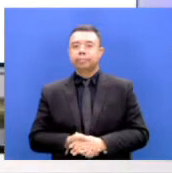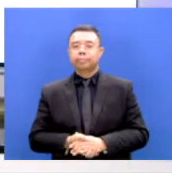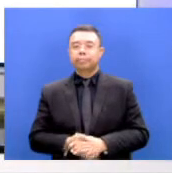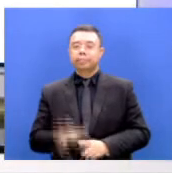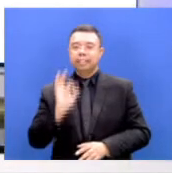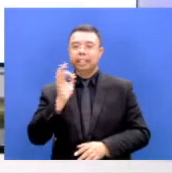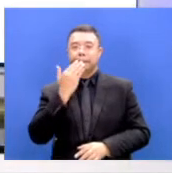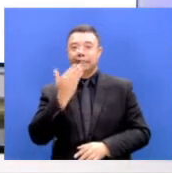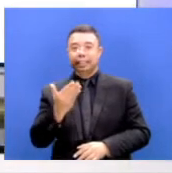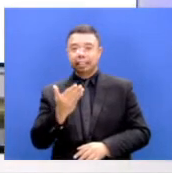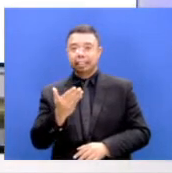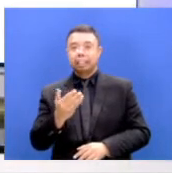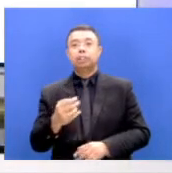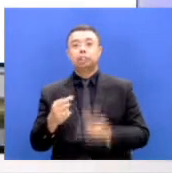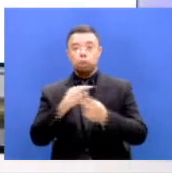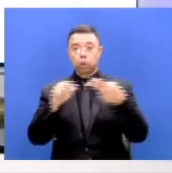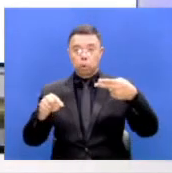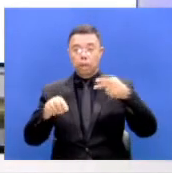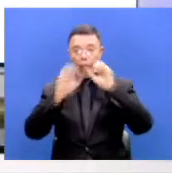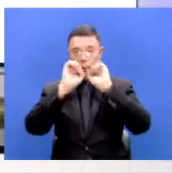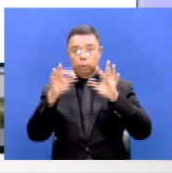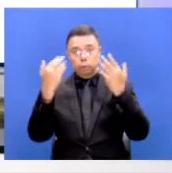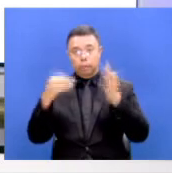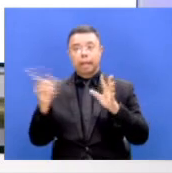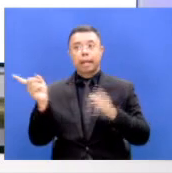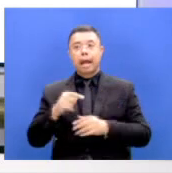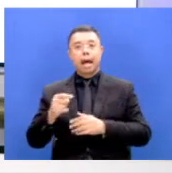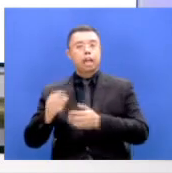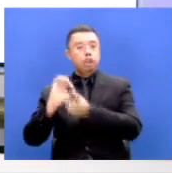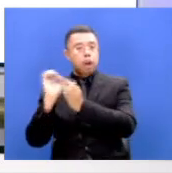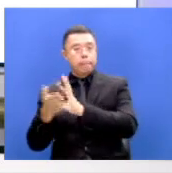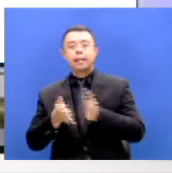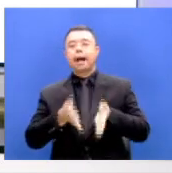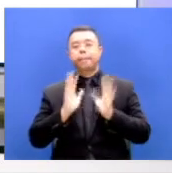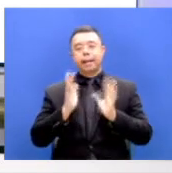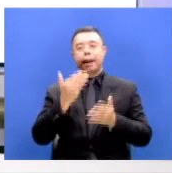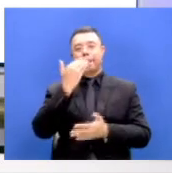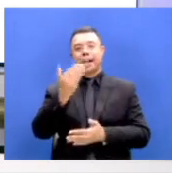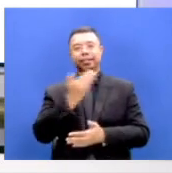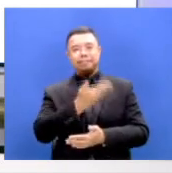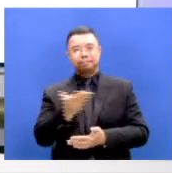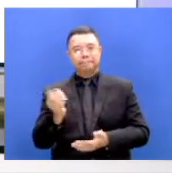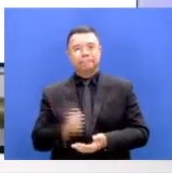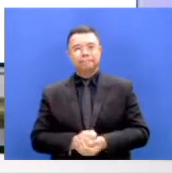Baik, terima kasih Wanasari, dan sebelumnya juga ada Farah Manhilah dari Biro TV One Surabaya. Terima kasih rekan-rekan, selamat melanjutkan tugas.